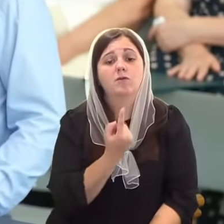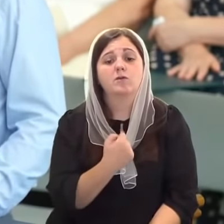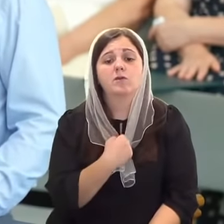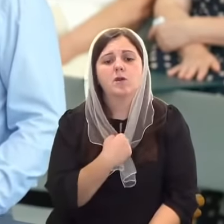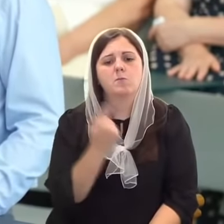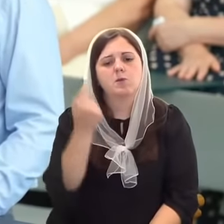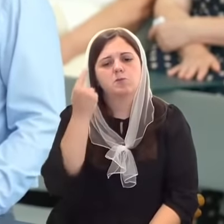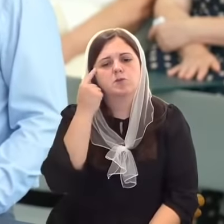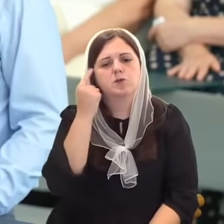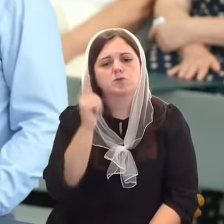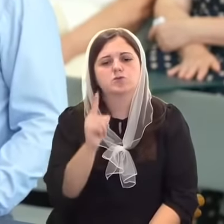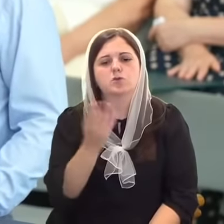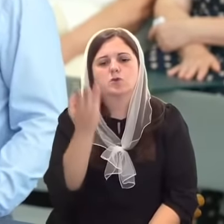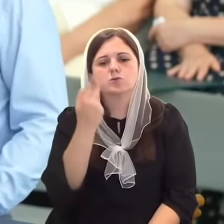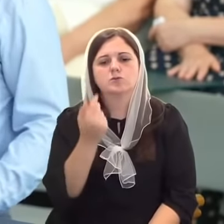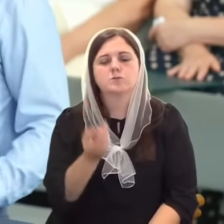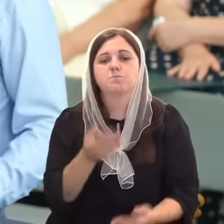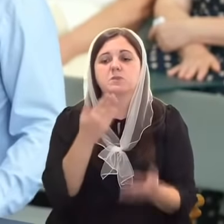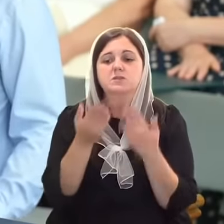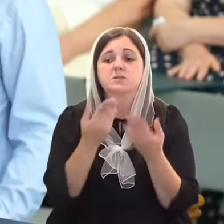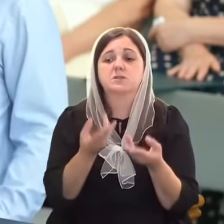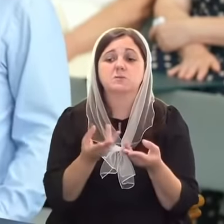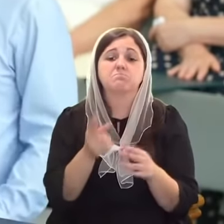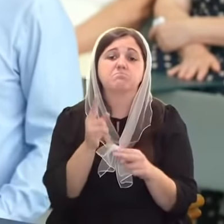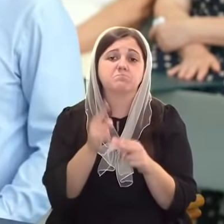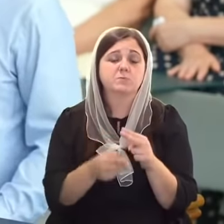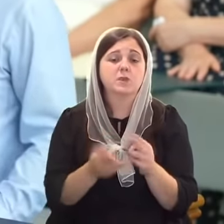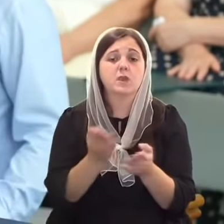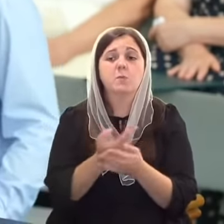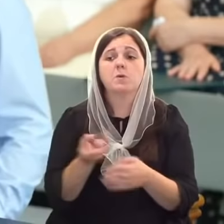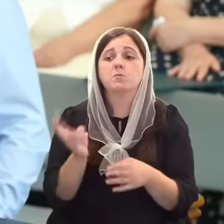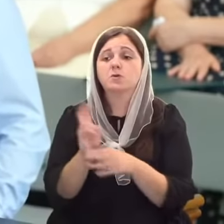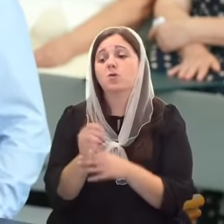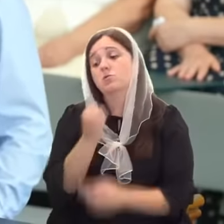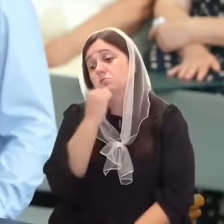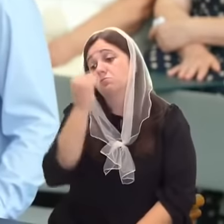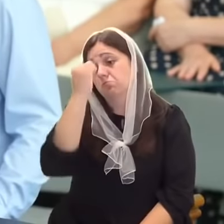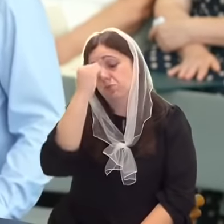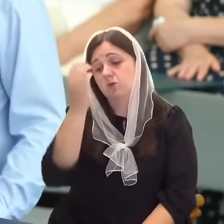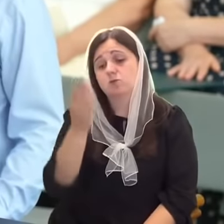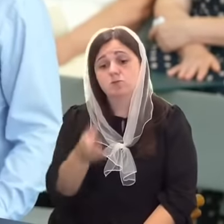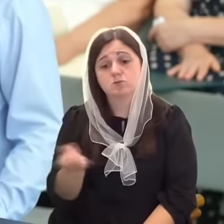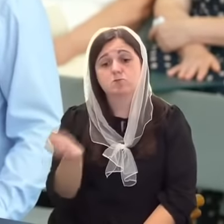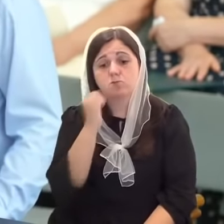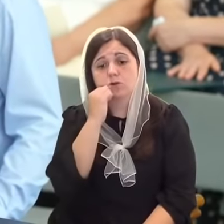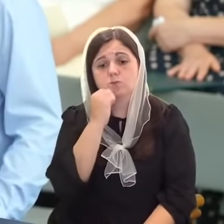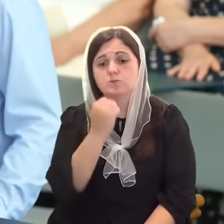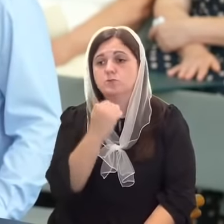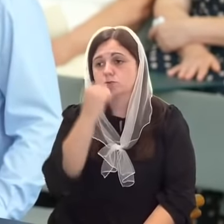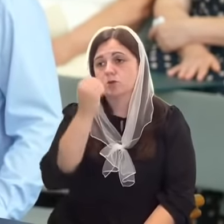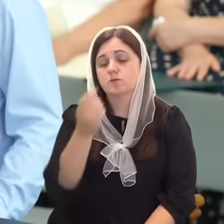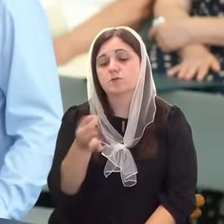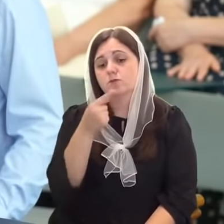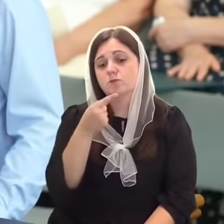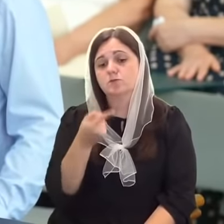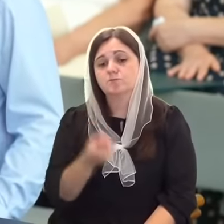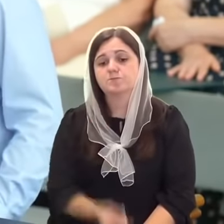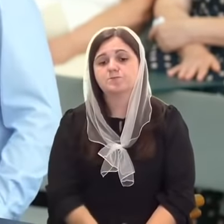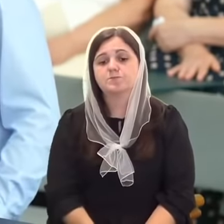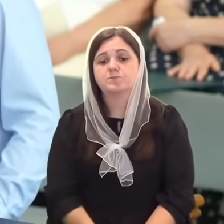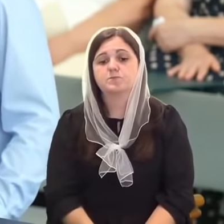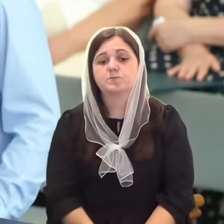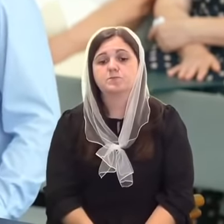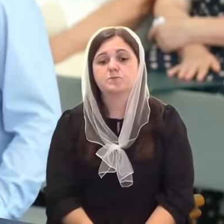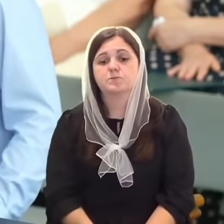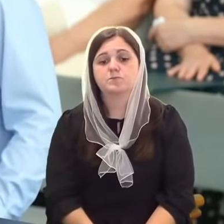когда закончилась наша беседа, мы подходили к ней и благодарили ее, говорили ей спасибо,